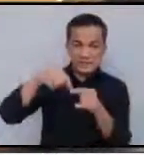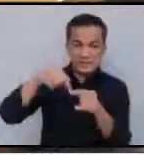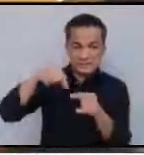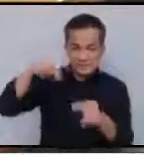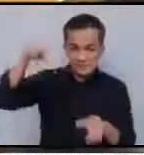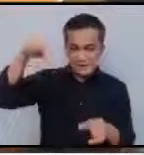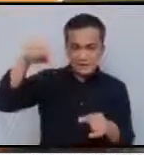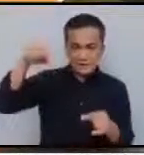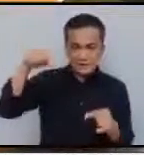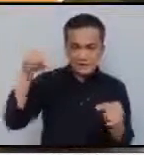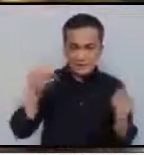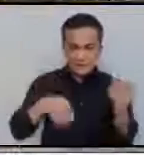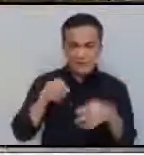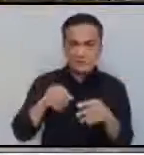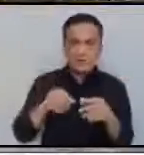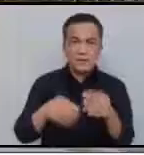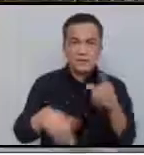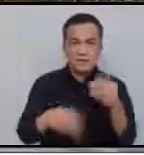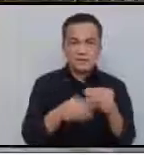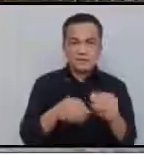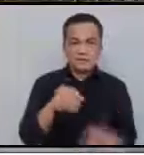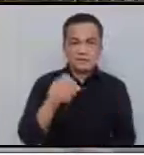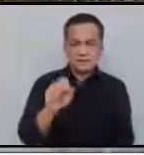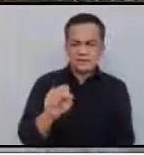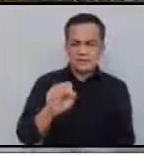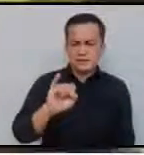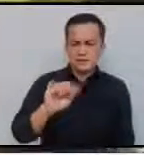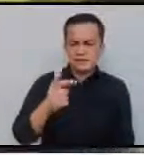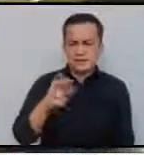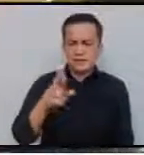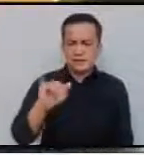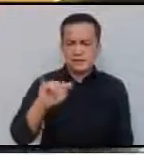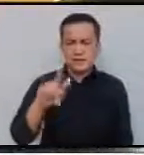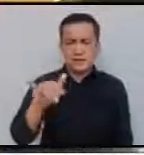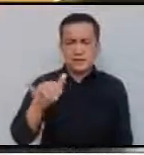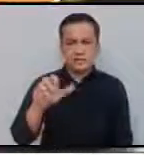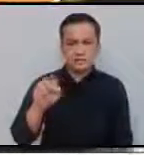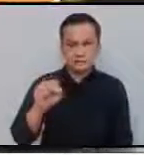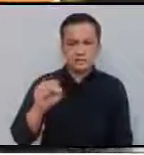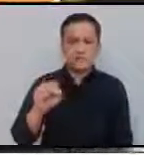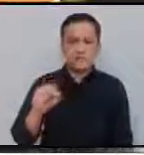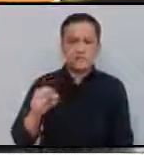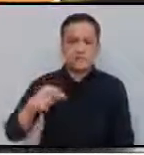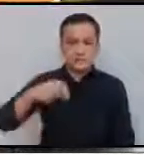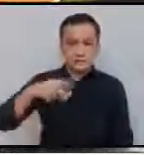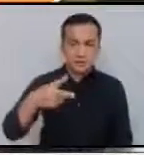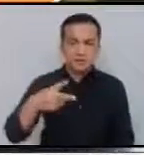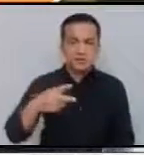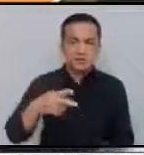ng sigarilyas. Okay, lagay na natin yung kakanggata.